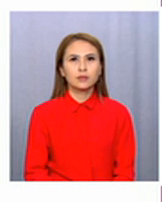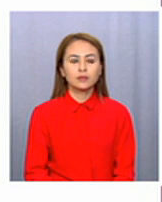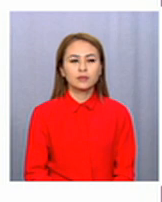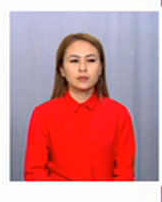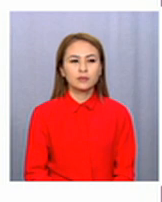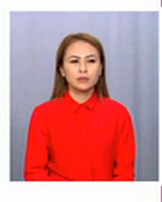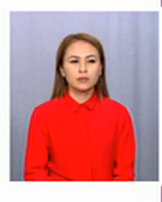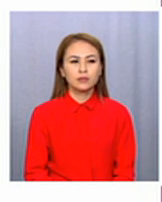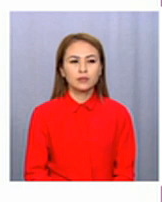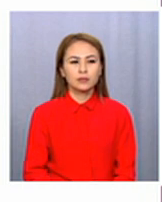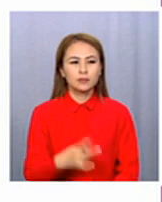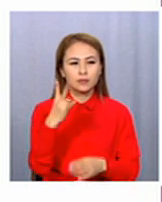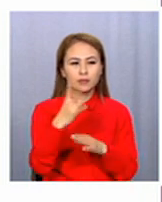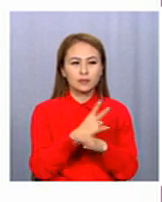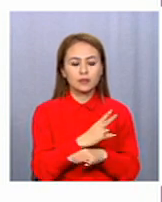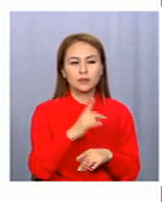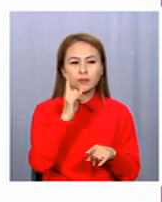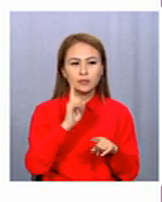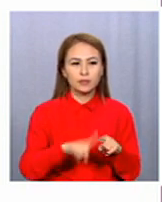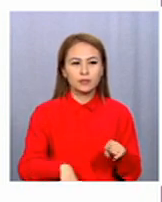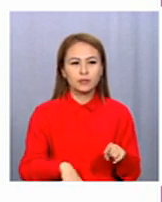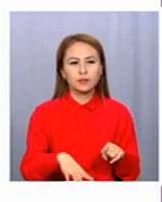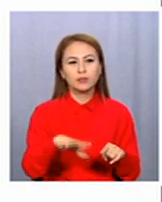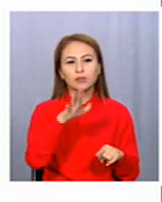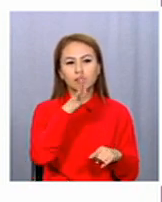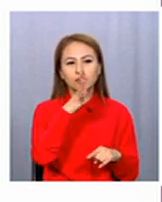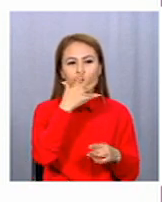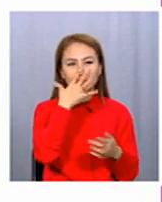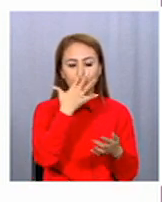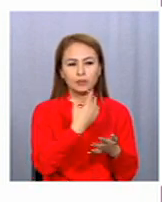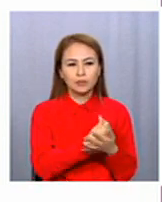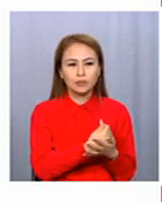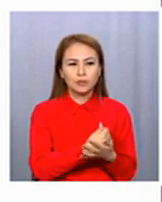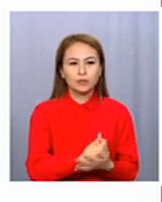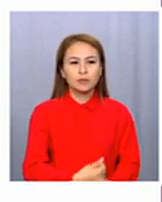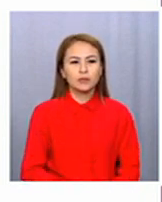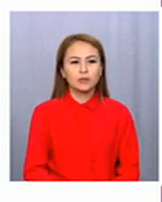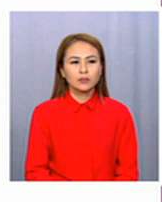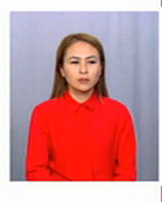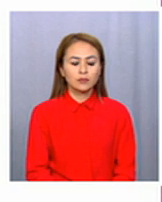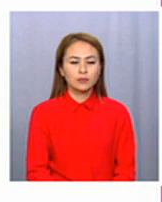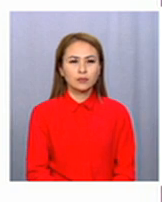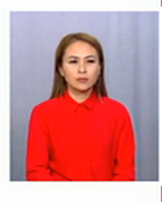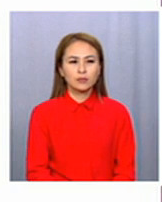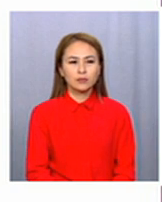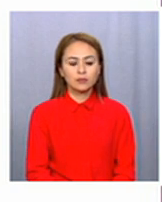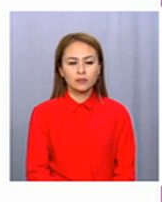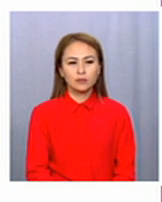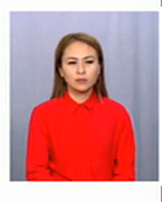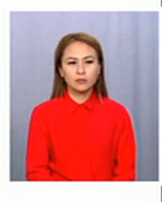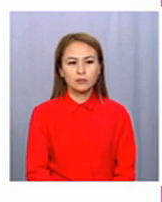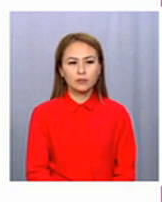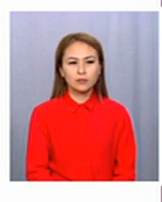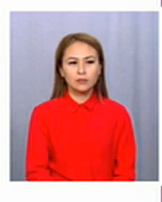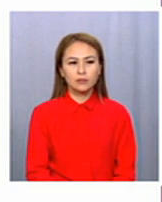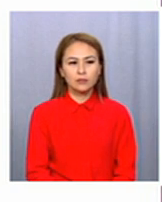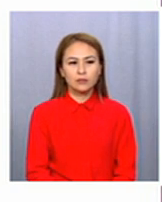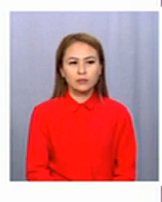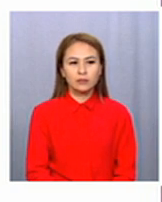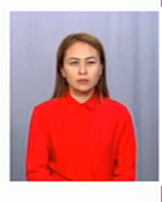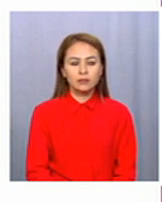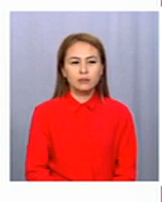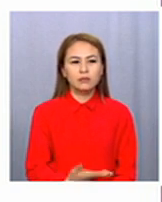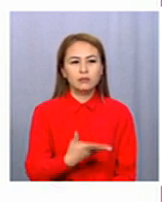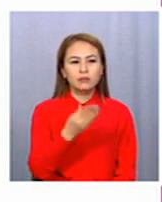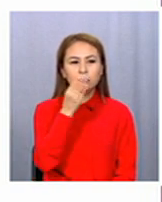Ғарышта түн тез өтеді, ал жерде өз уақытымен өтеді екен. Ал енді ғарыштағы тағамға